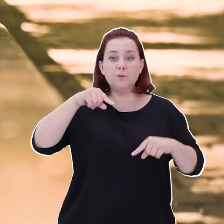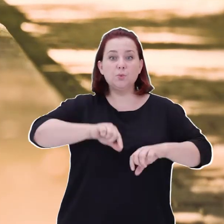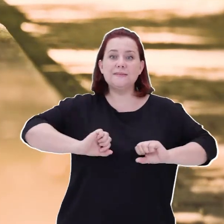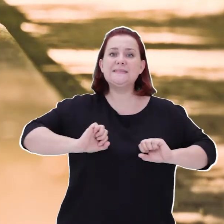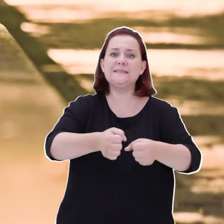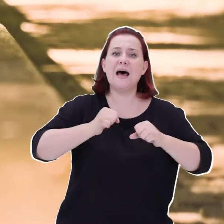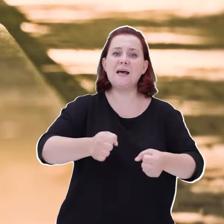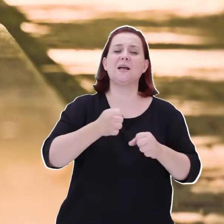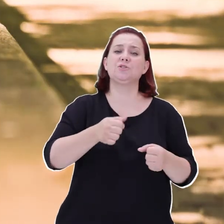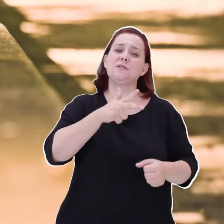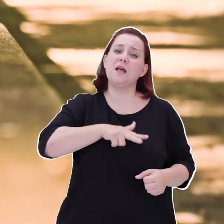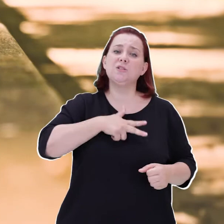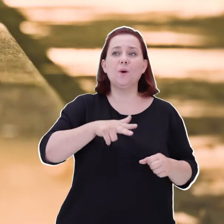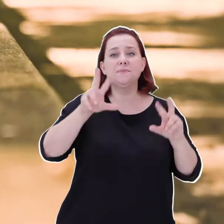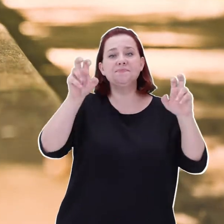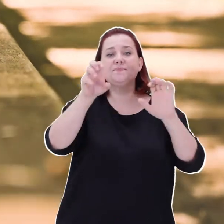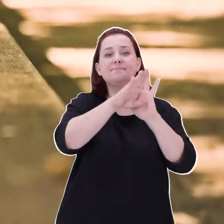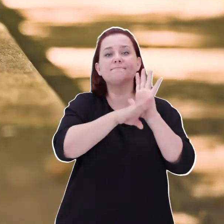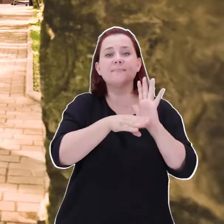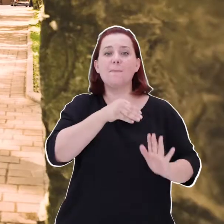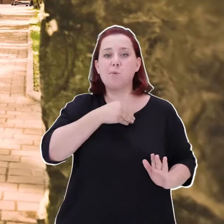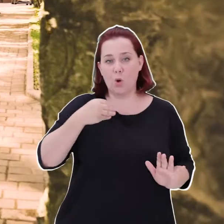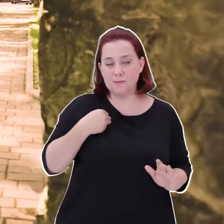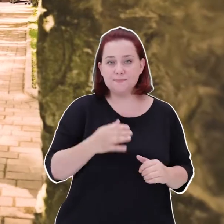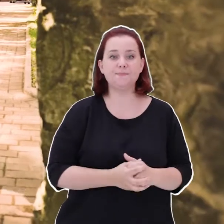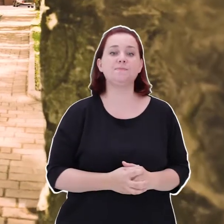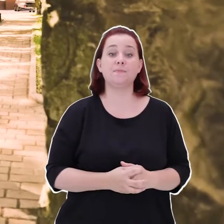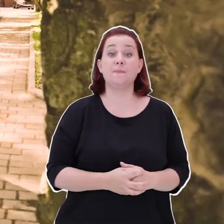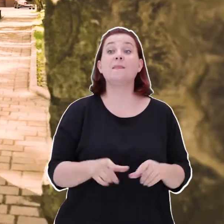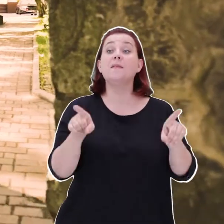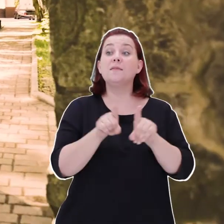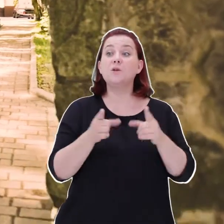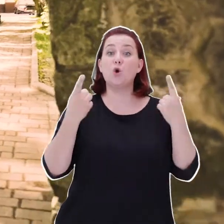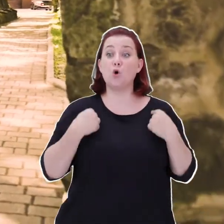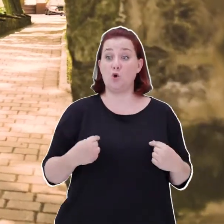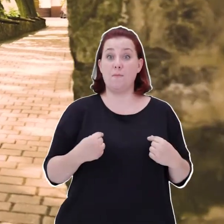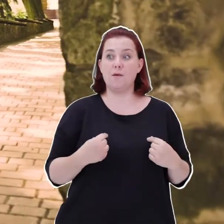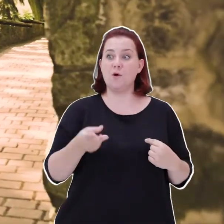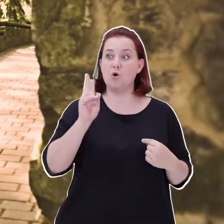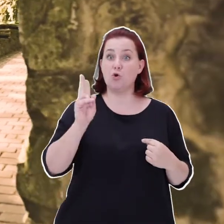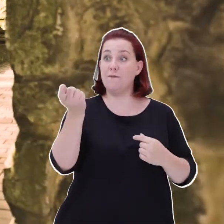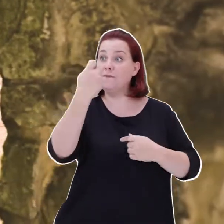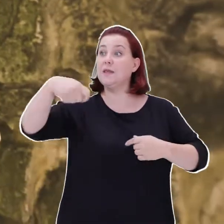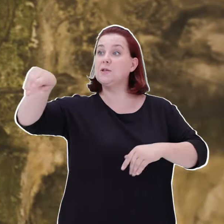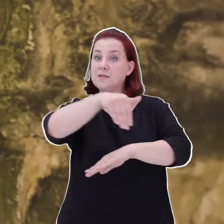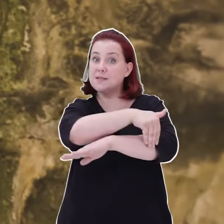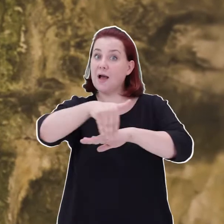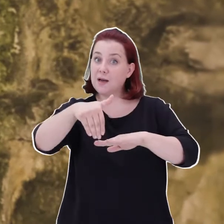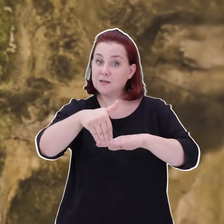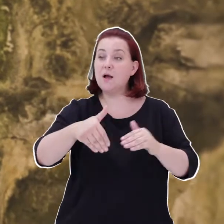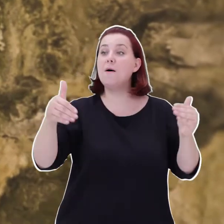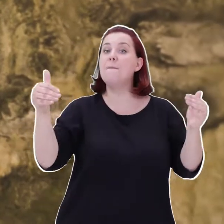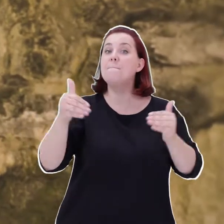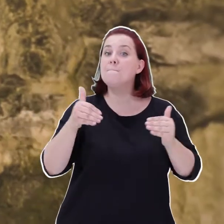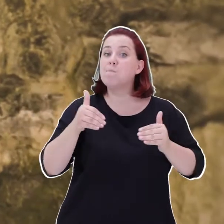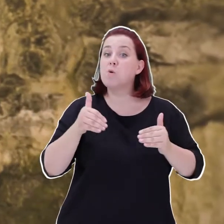i starać się o zasiłek na tak zwanych polskich zasadach. Również w naszym urzędzie osoby, które wyjeżdżają za granicę,